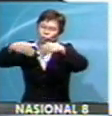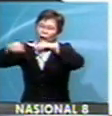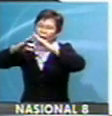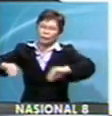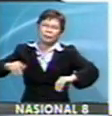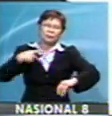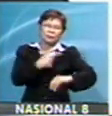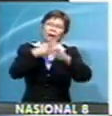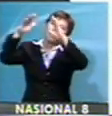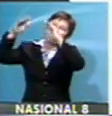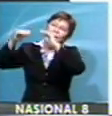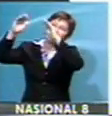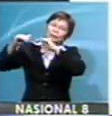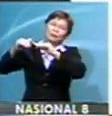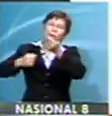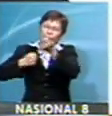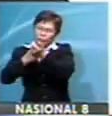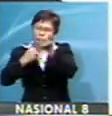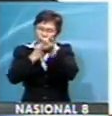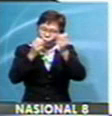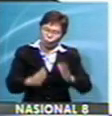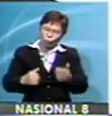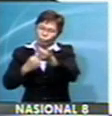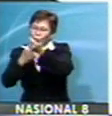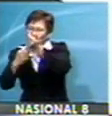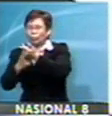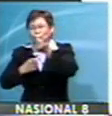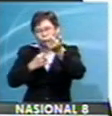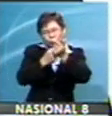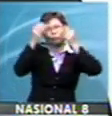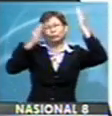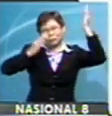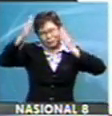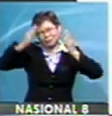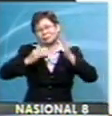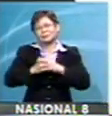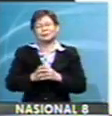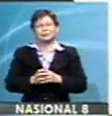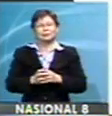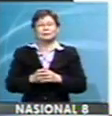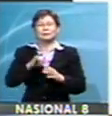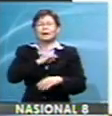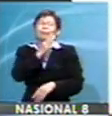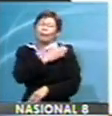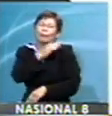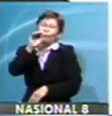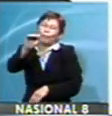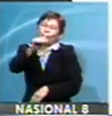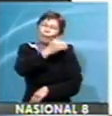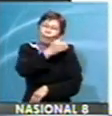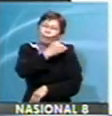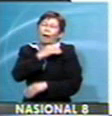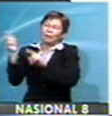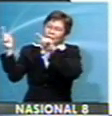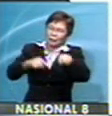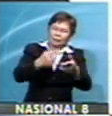itu pun k harapan kita supaya penyokong kita dapat menyokong pasukan kebangsaan kita dan saya menyeru kepada semua penyokong sudah hadir untuk